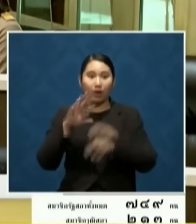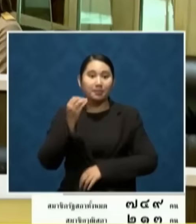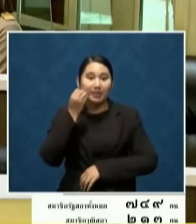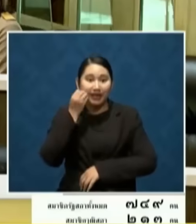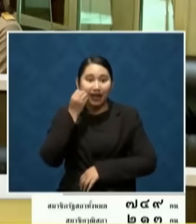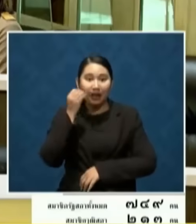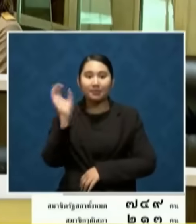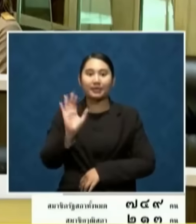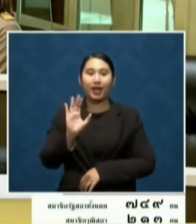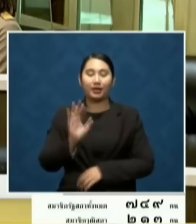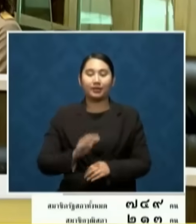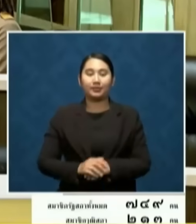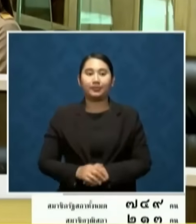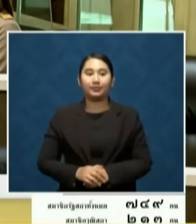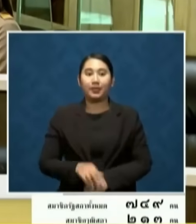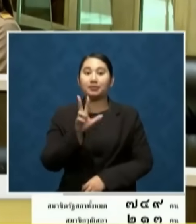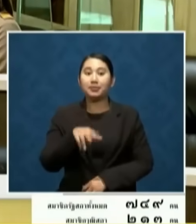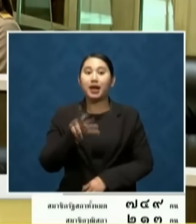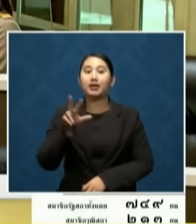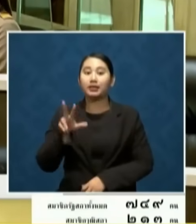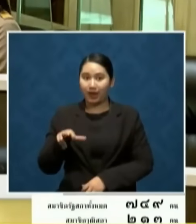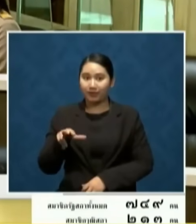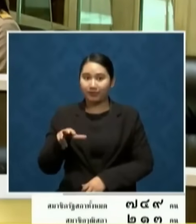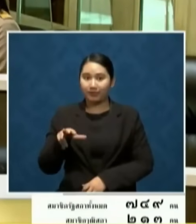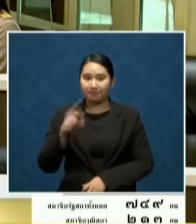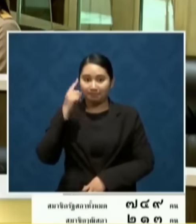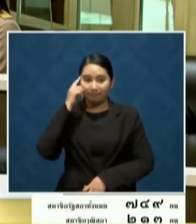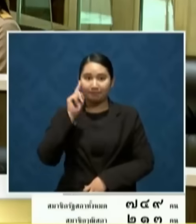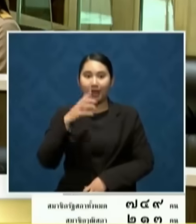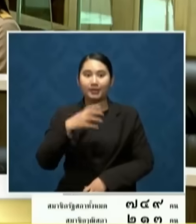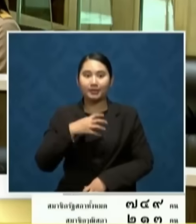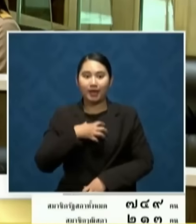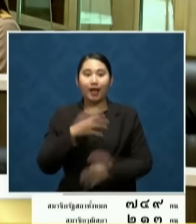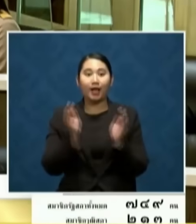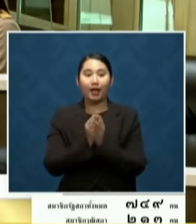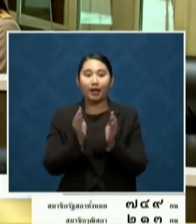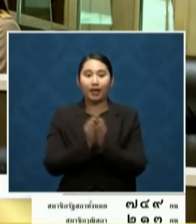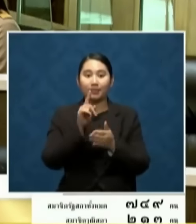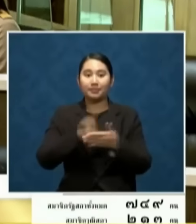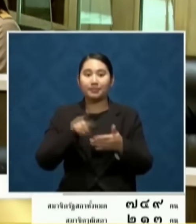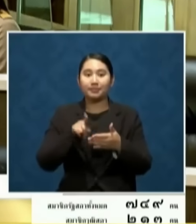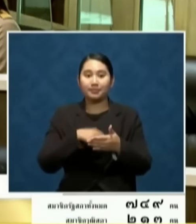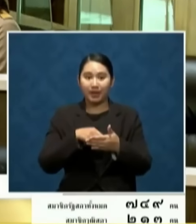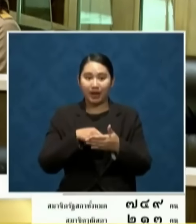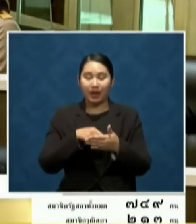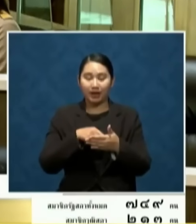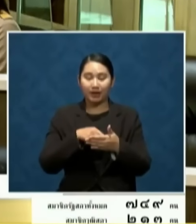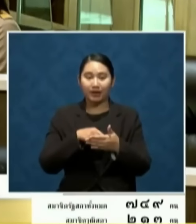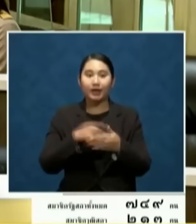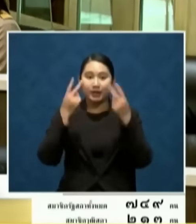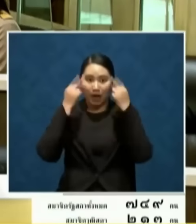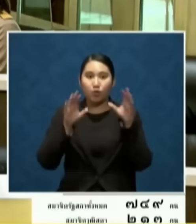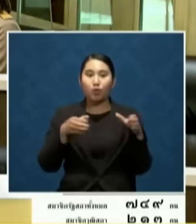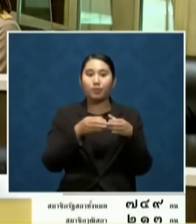ะคะให้ม็อบต่างๆบอกจะปฏิรูปสถาบันปฏิรูปกระบวนการต่างๆพูดจาให้ร้ายเรียกพระนามอย่างไม่เค